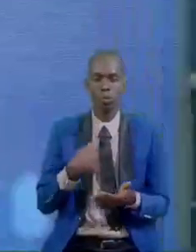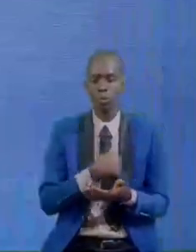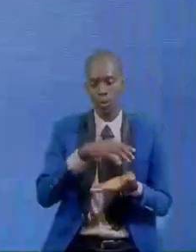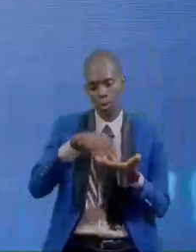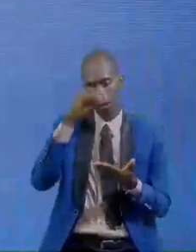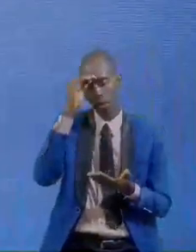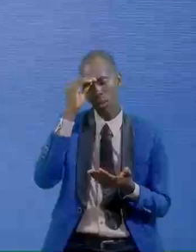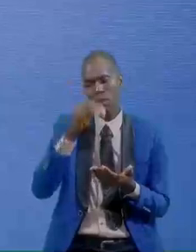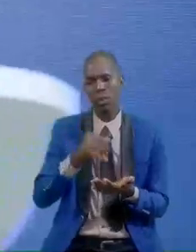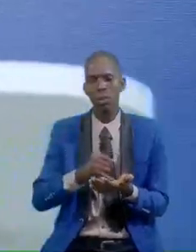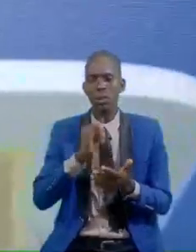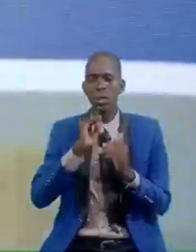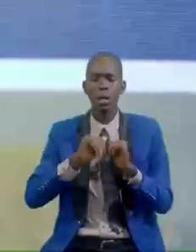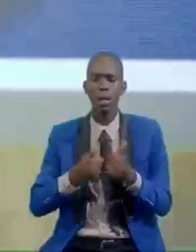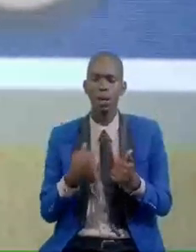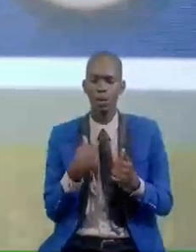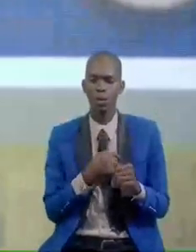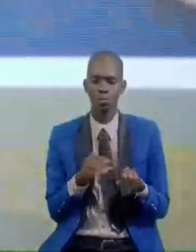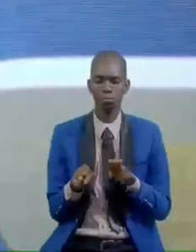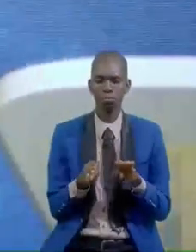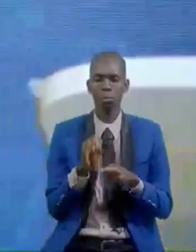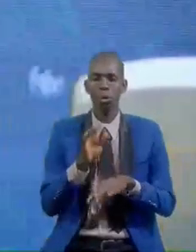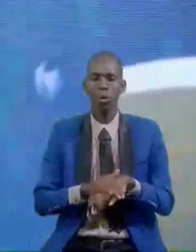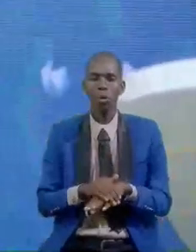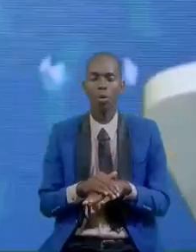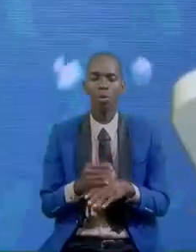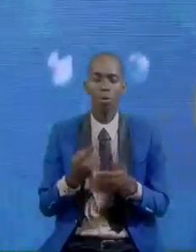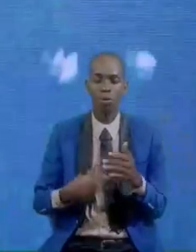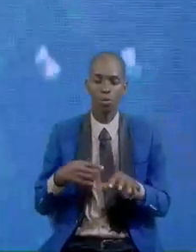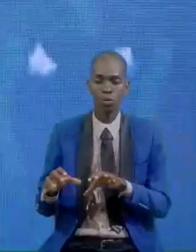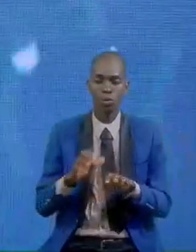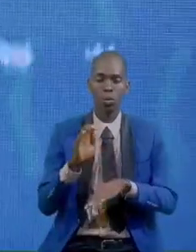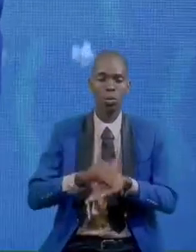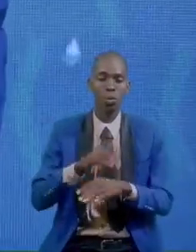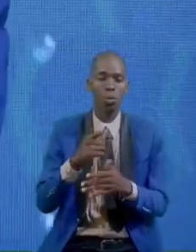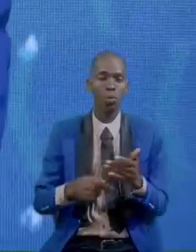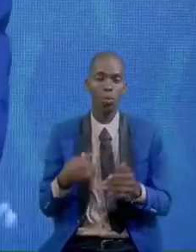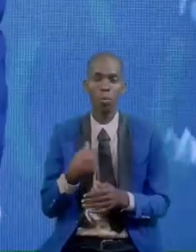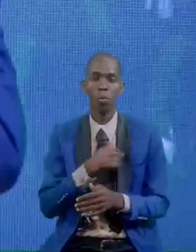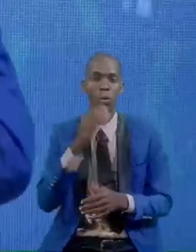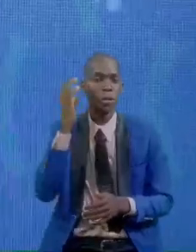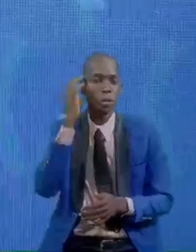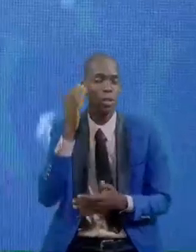De ce que nous entendons, c'est la main dont nous agissons sur la base de ce que nous entendons.